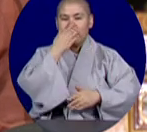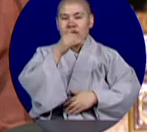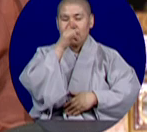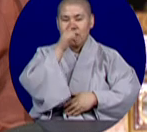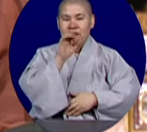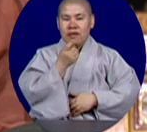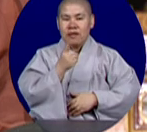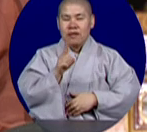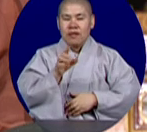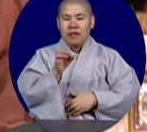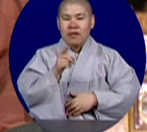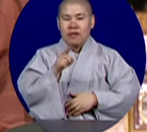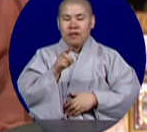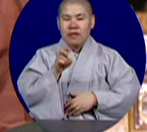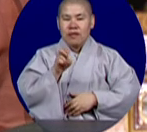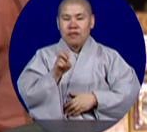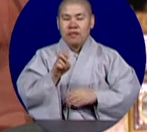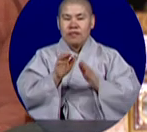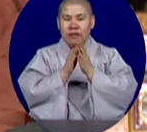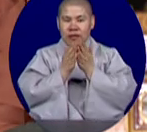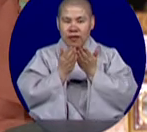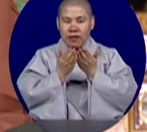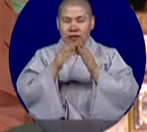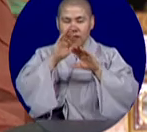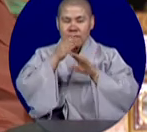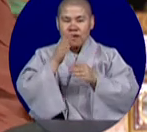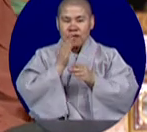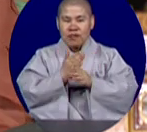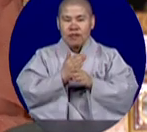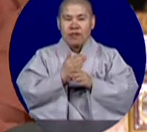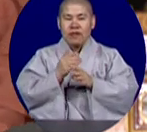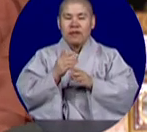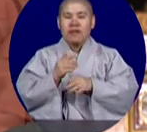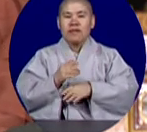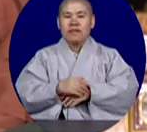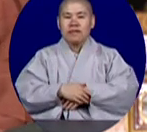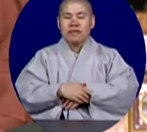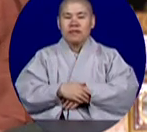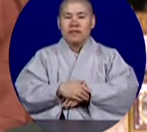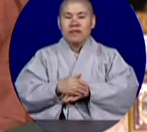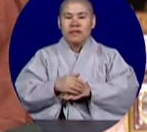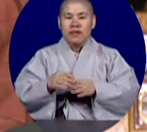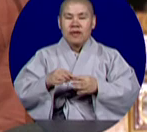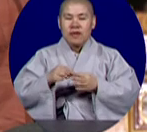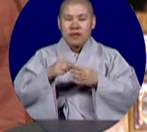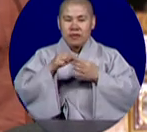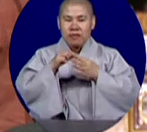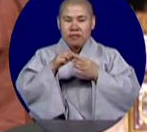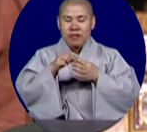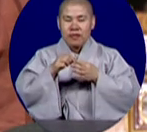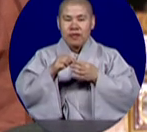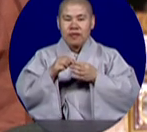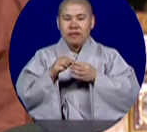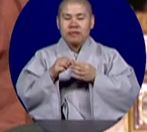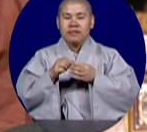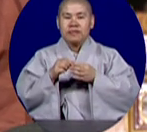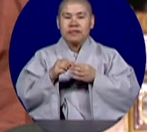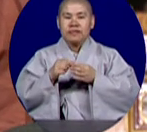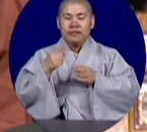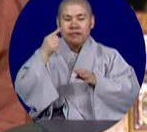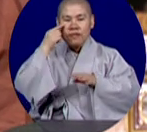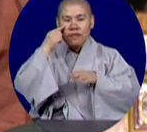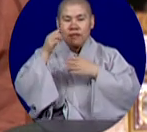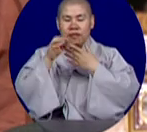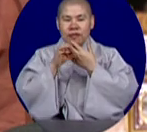화엄경에 있는 개성이고요. 그리고 화엄경 제일 첫 번째 보면